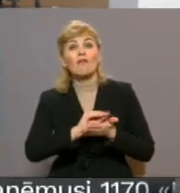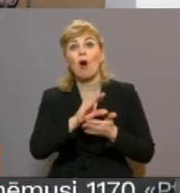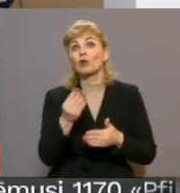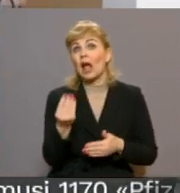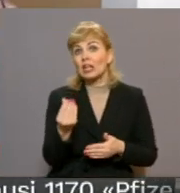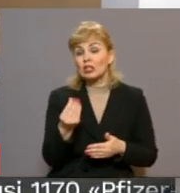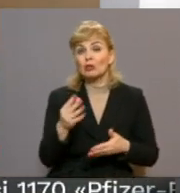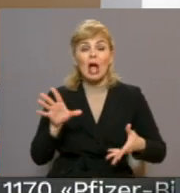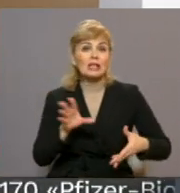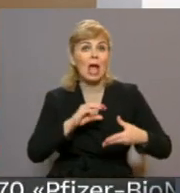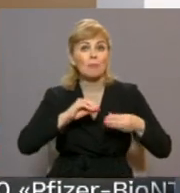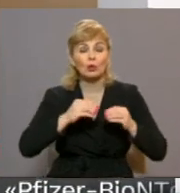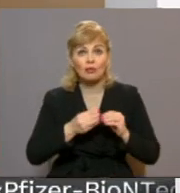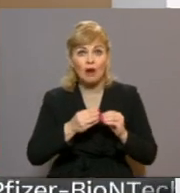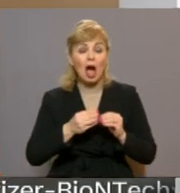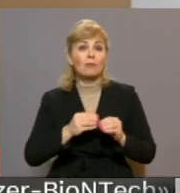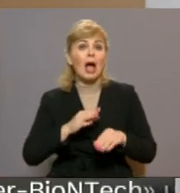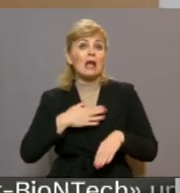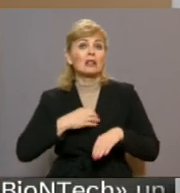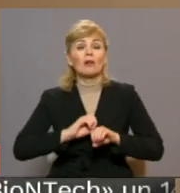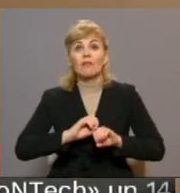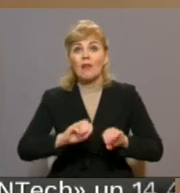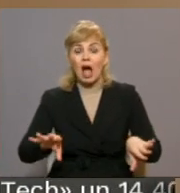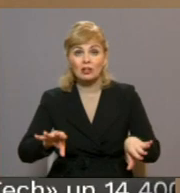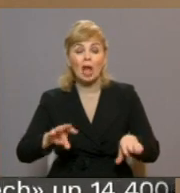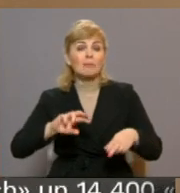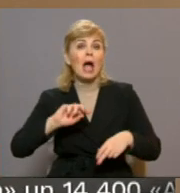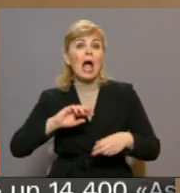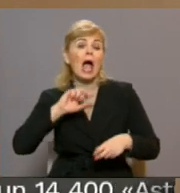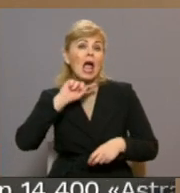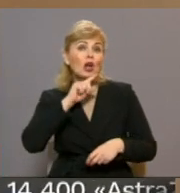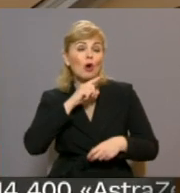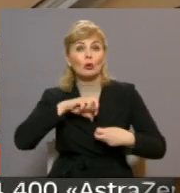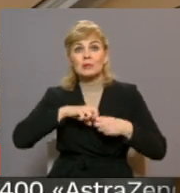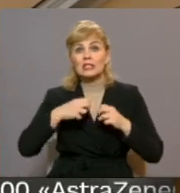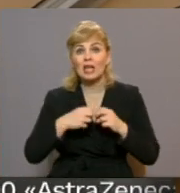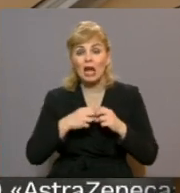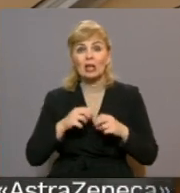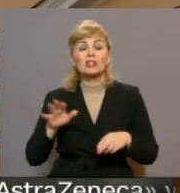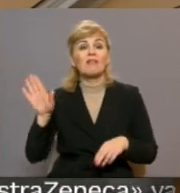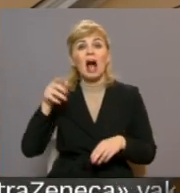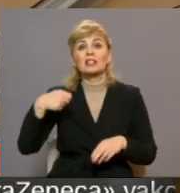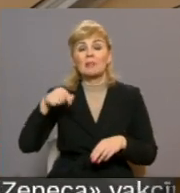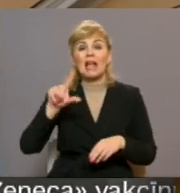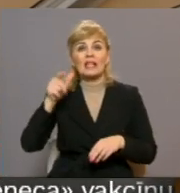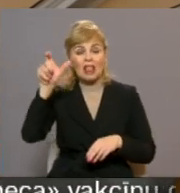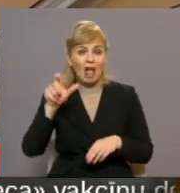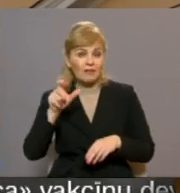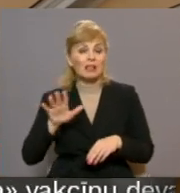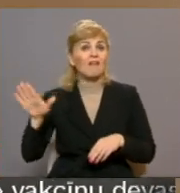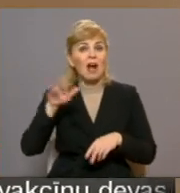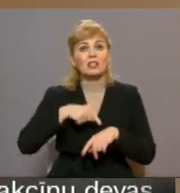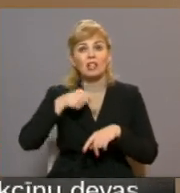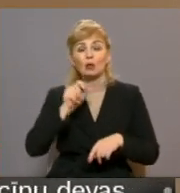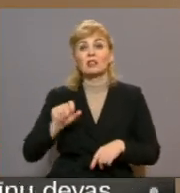Īpaši ņemot vērā to, ka pandēmijas ekonomiskās sekas, kā izteicās prezidents Levits, valstis sajutīs vēl vairākus